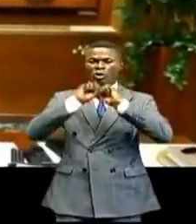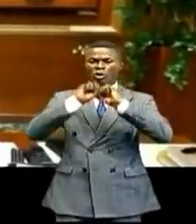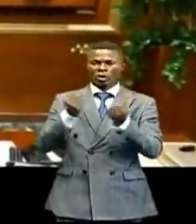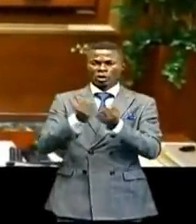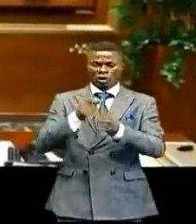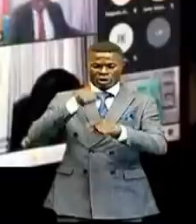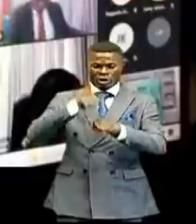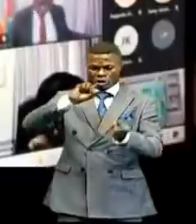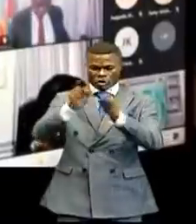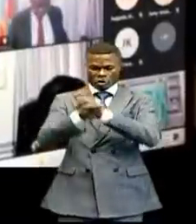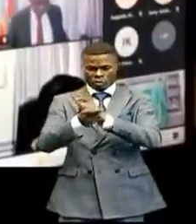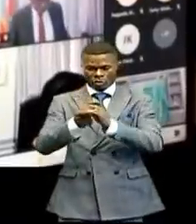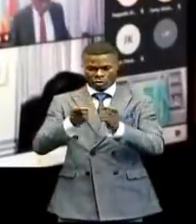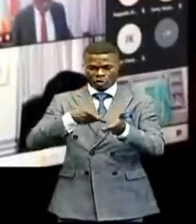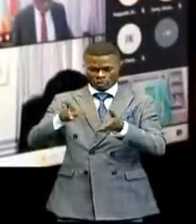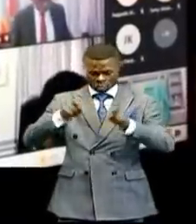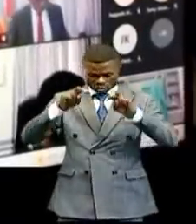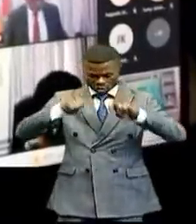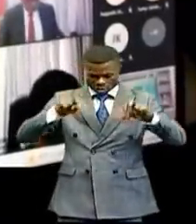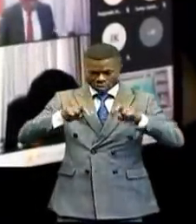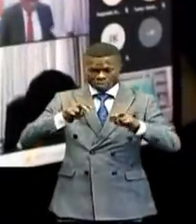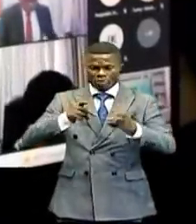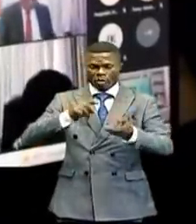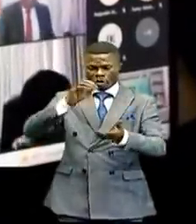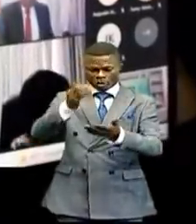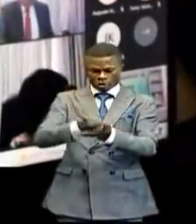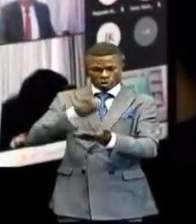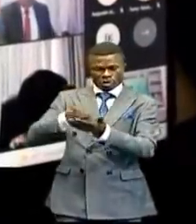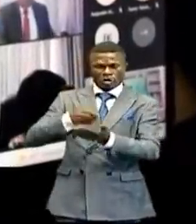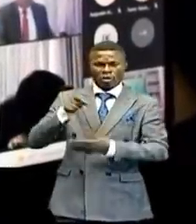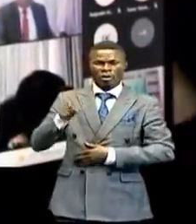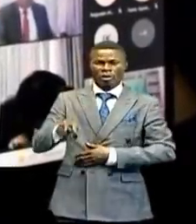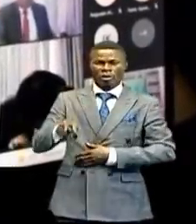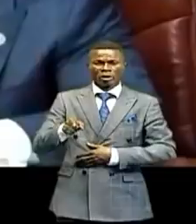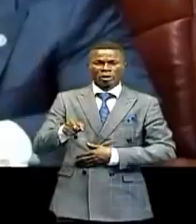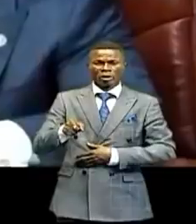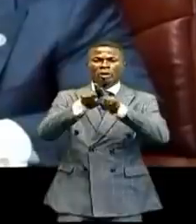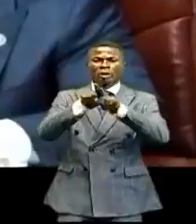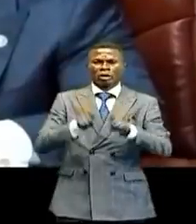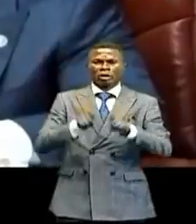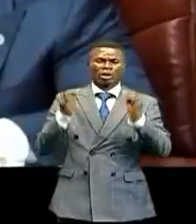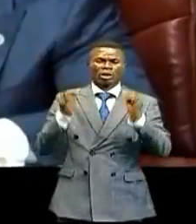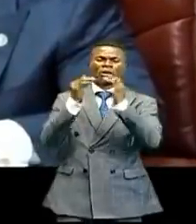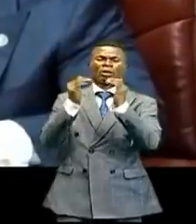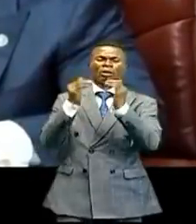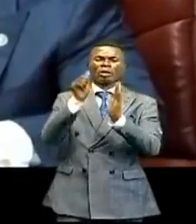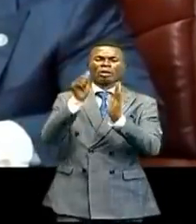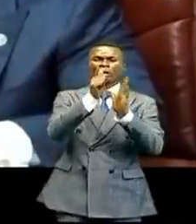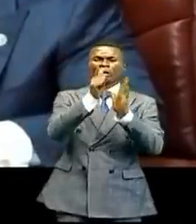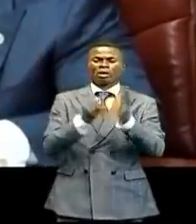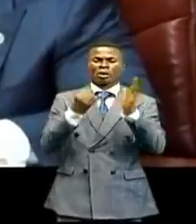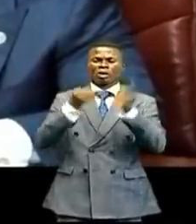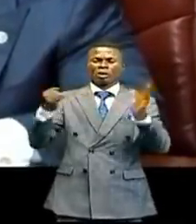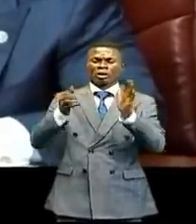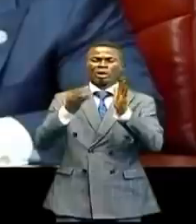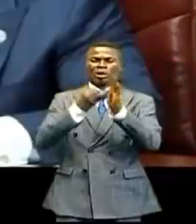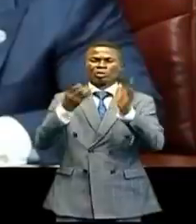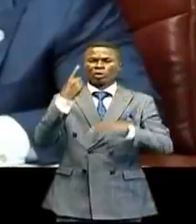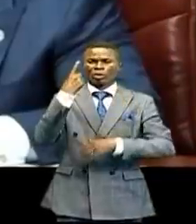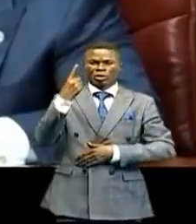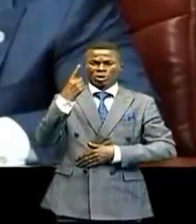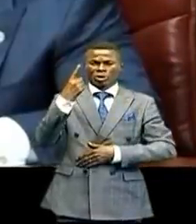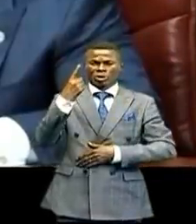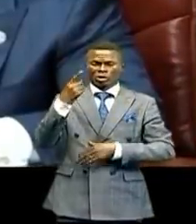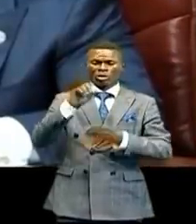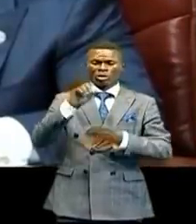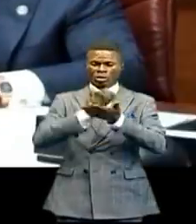de la transformation du permis de recherche en permis d'exploitation, et ce, conformément à l'article 71, littéra D